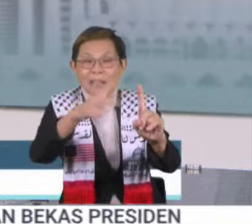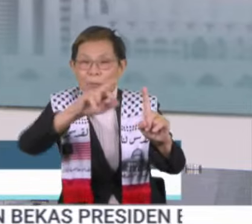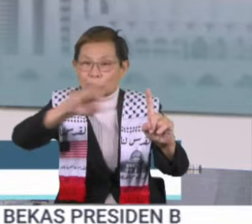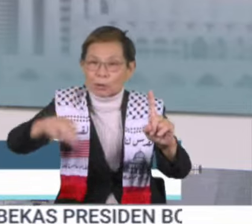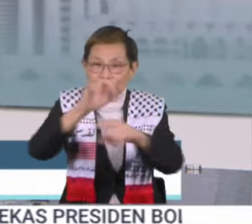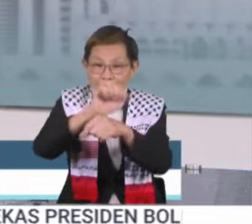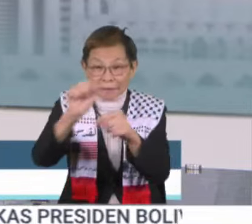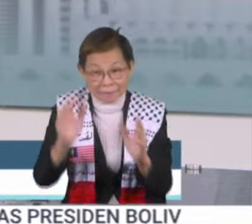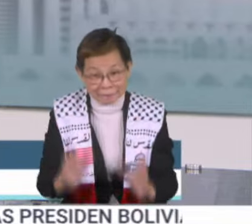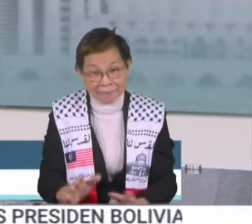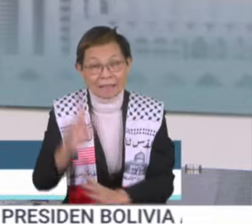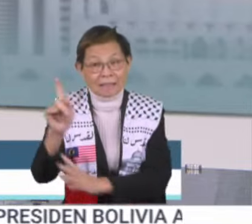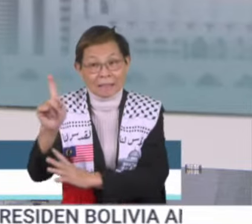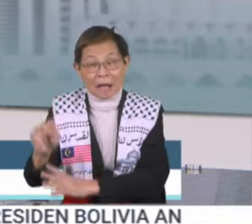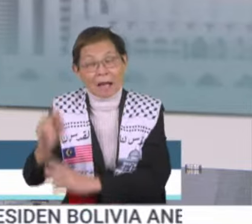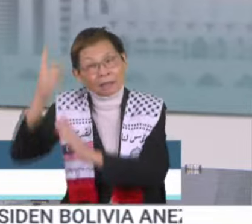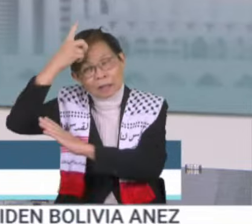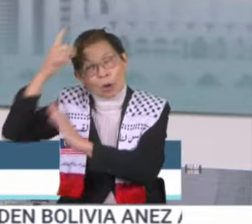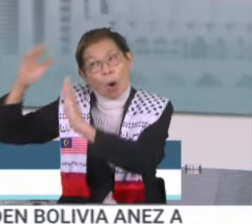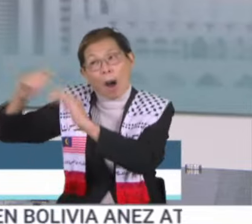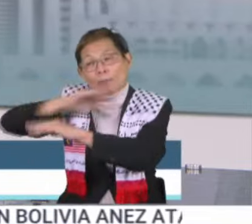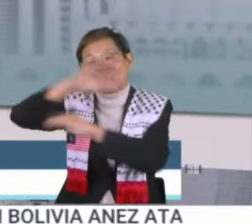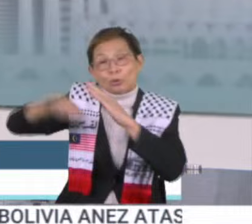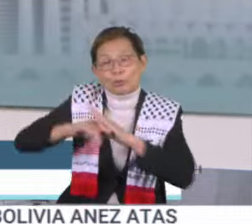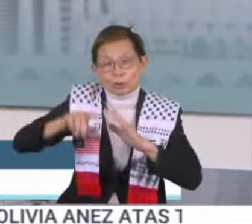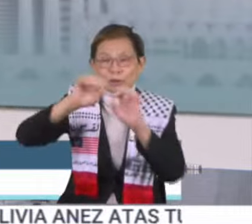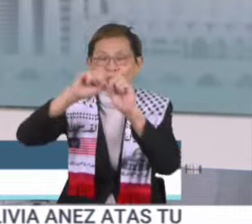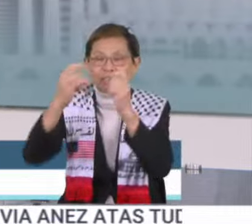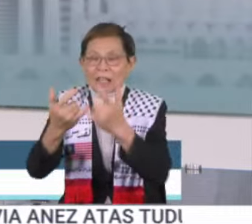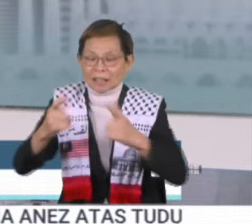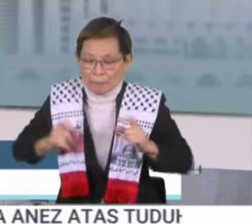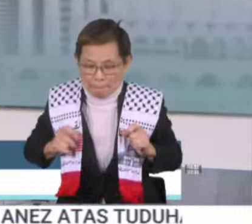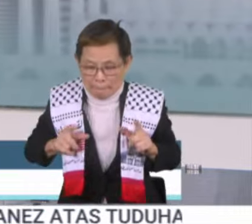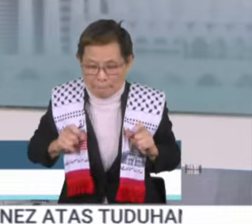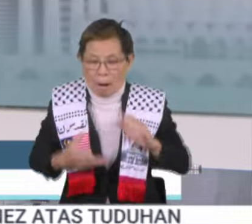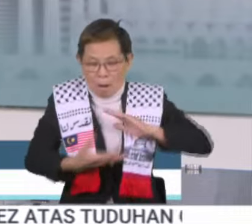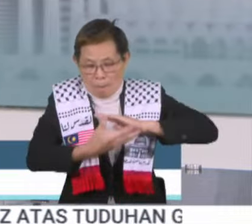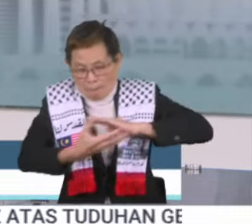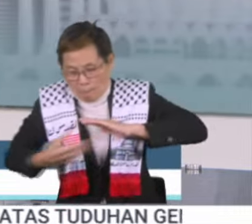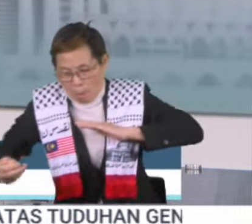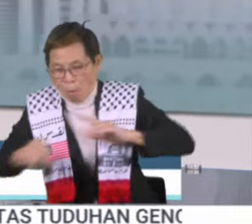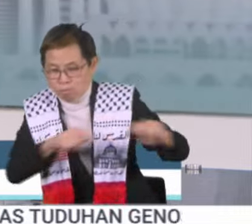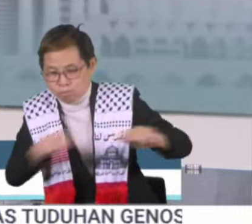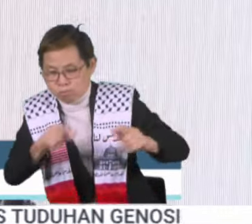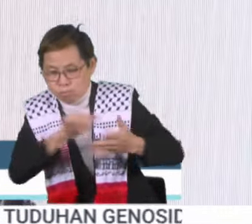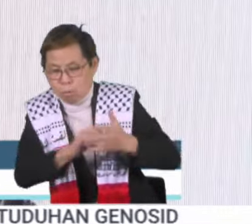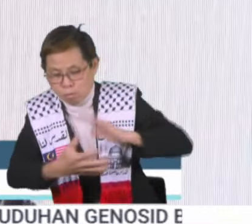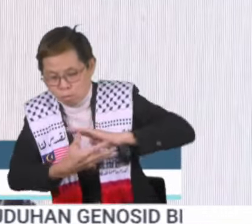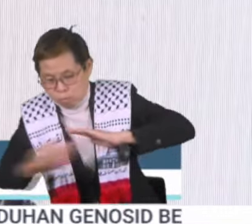113,000 pekerjanya. Beliau turut berharap semua syarikat swasta mencontohi tindakan itu.